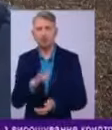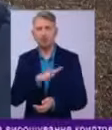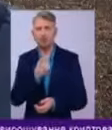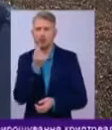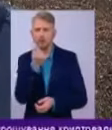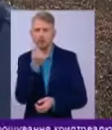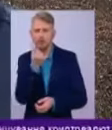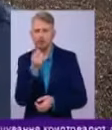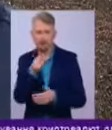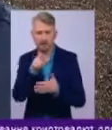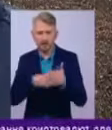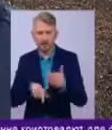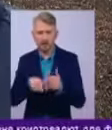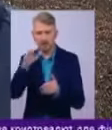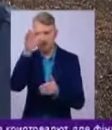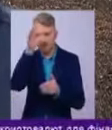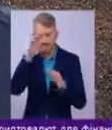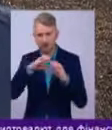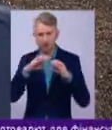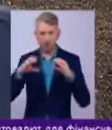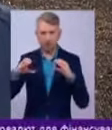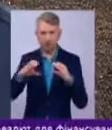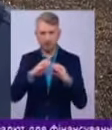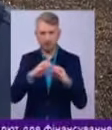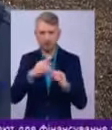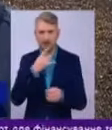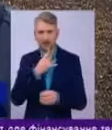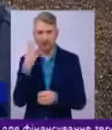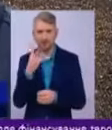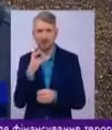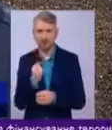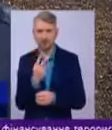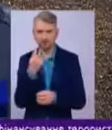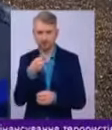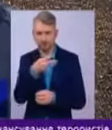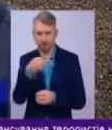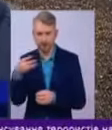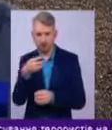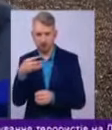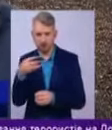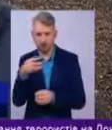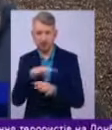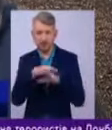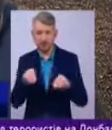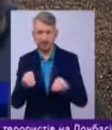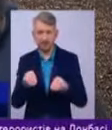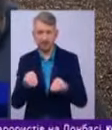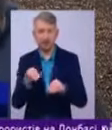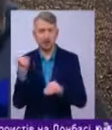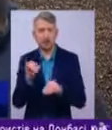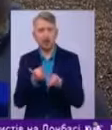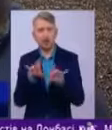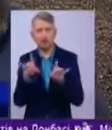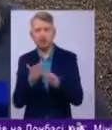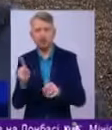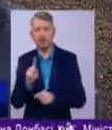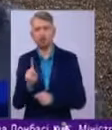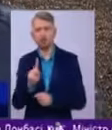невеличка стаття в енциклопедії радянській, буквально на там 4 рядочка. І все. І розповідали,